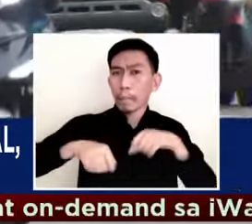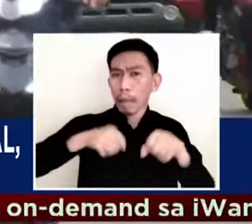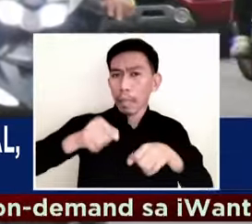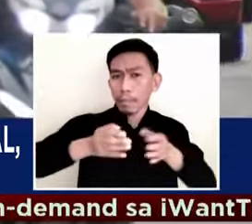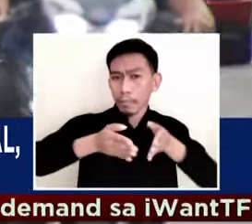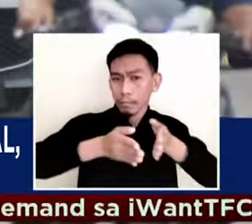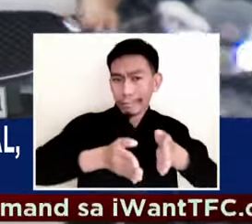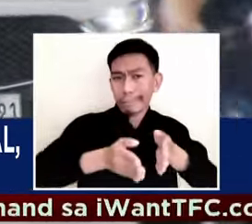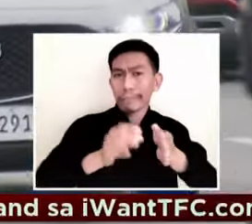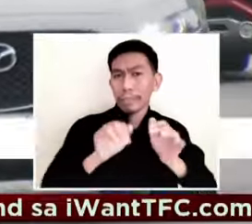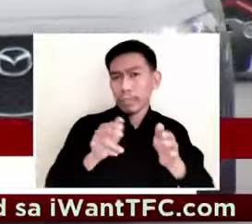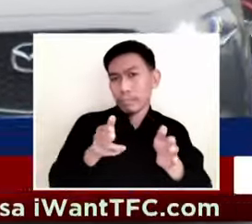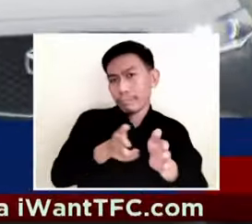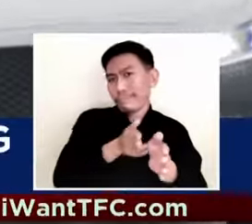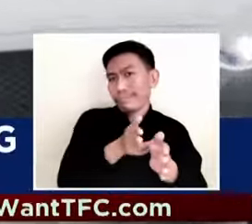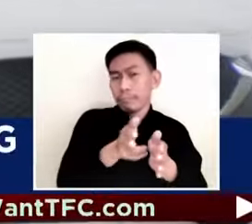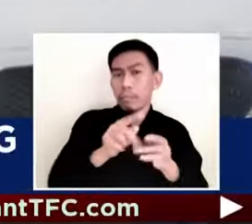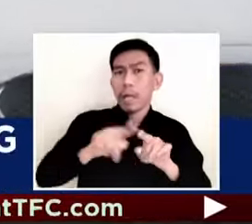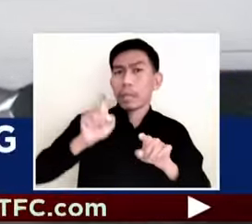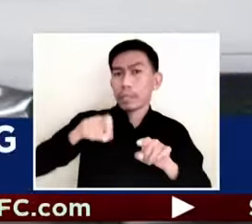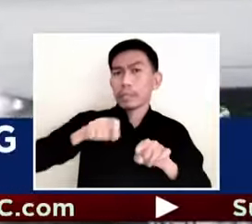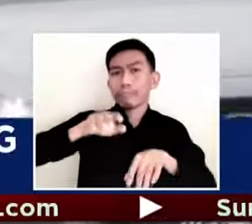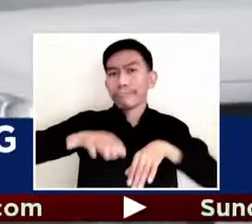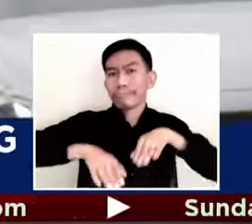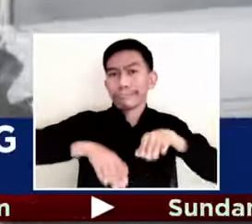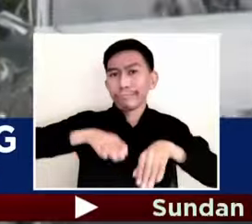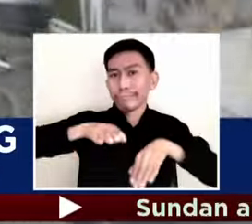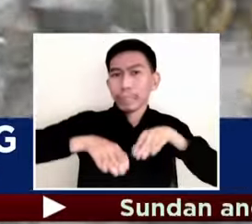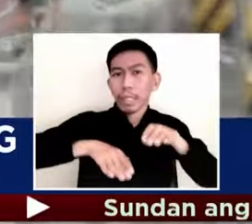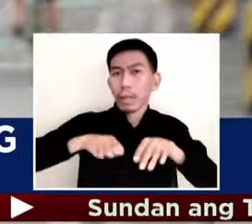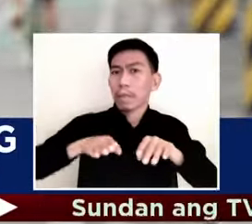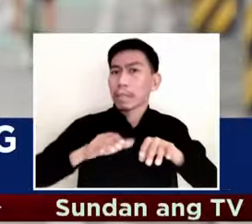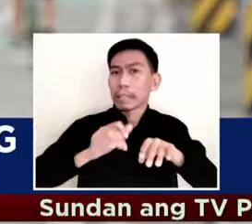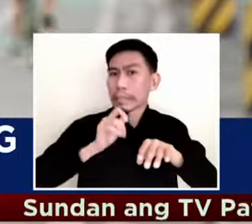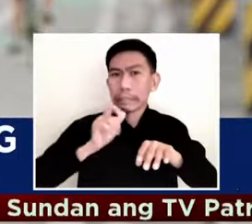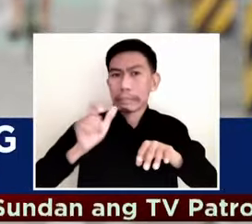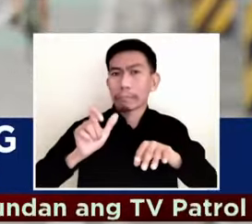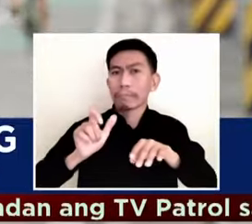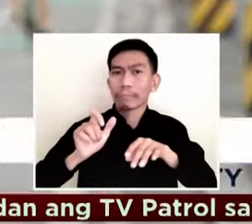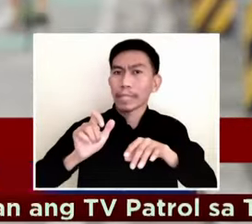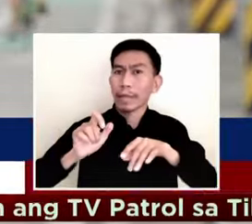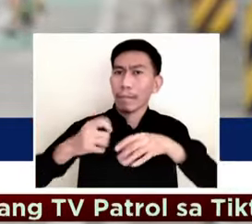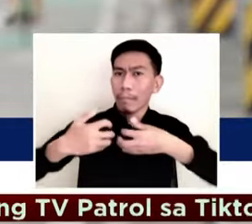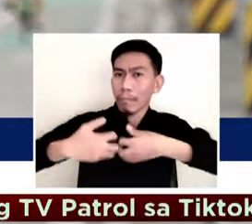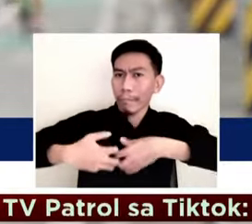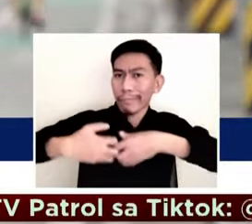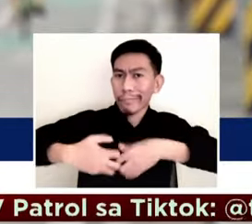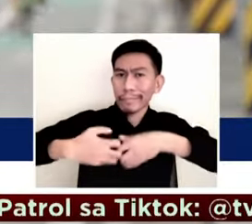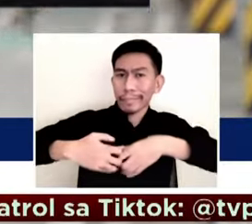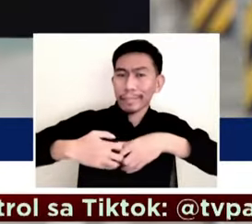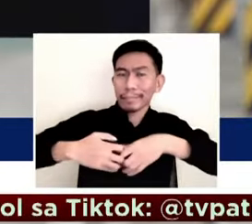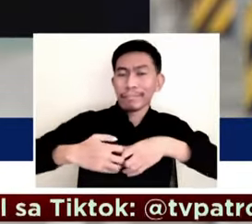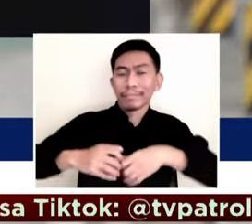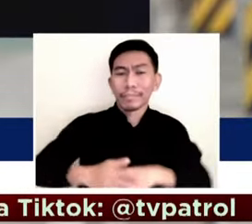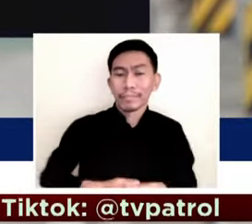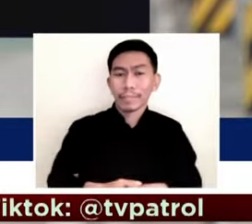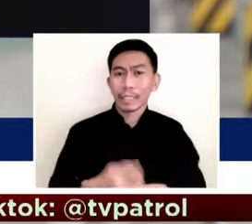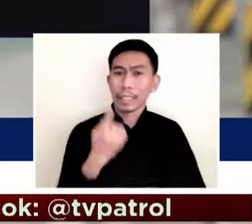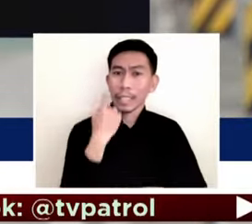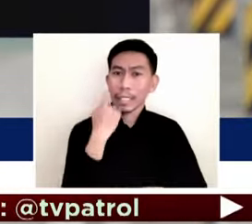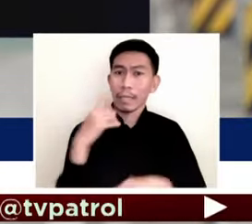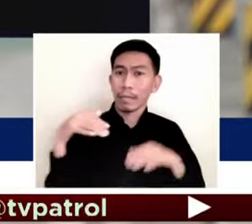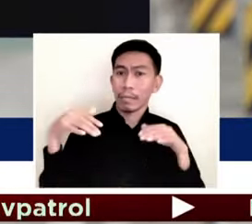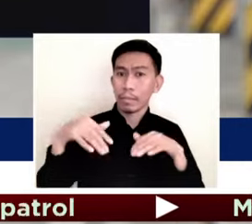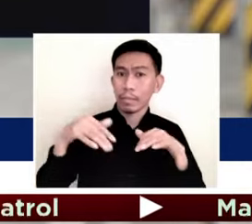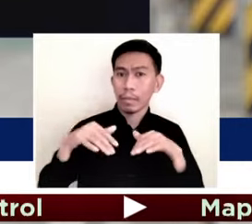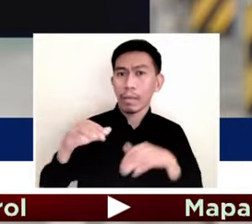pero dapat dipedal at hindi yung mga motorized. Sa naging pagpupulong kanina, ipinakita ng MMDA